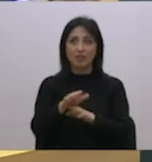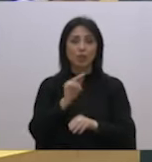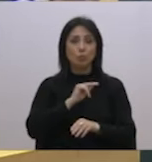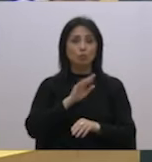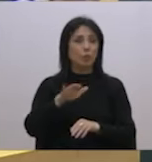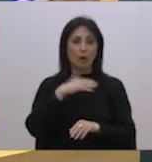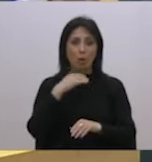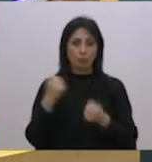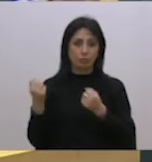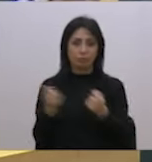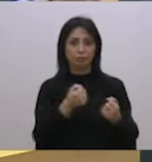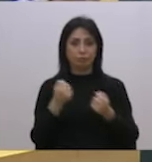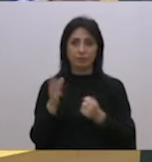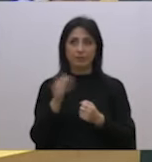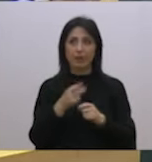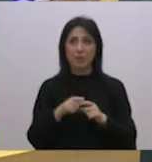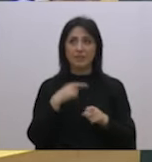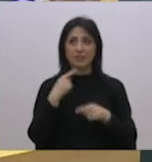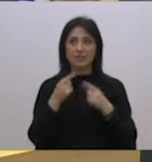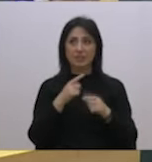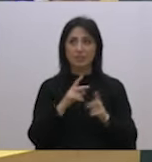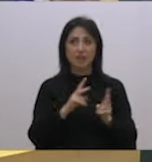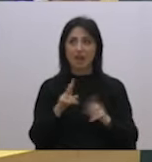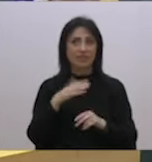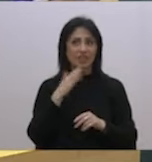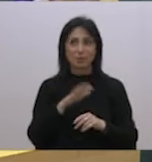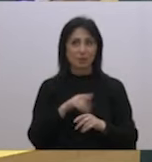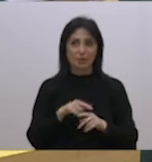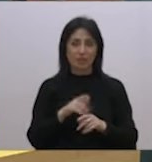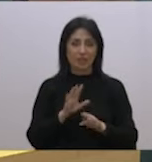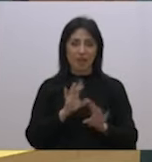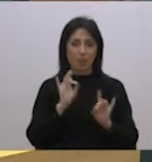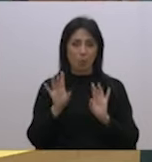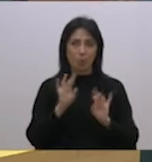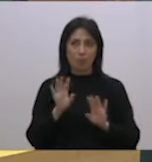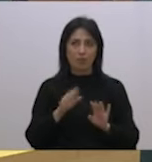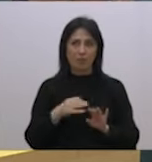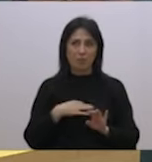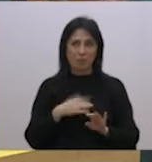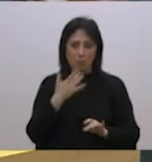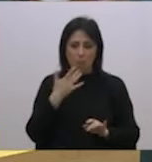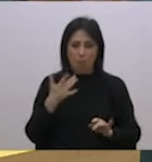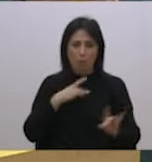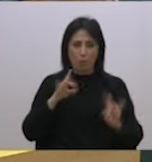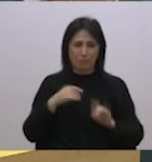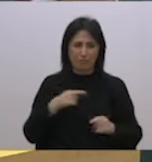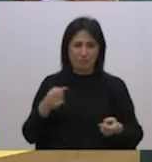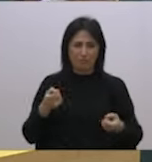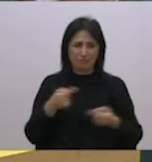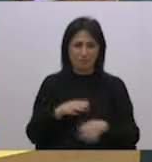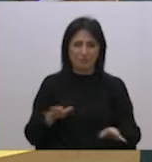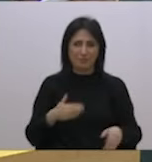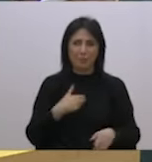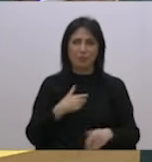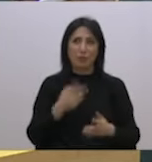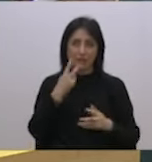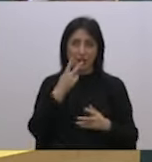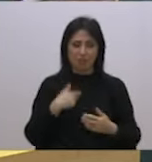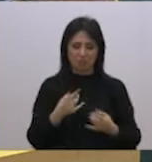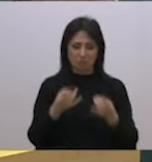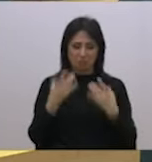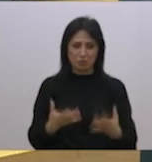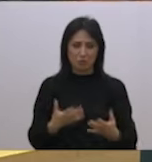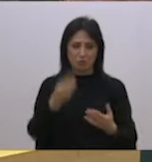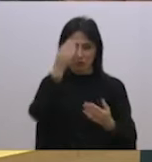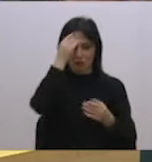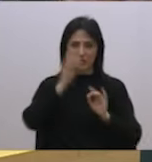უნდა. Amis treba, arăvi zarunda, imitoare zara populărul ia. Mie arăfer politicul populărul ia. Arăvi zep, amitoare rogorți scădau, ce mi subiectul